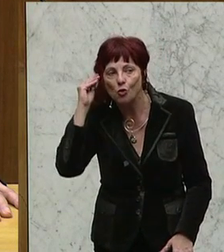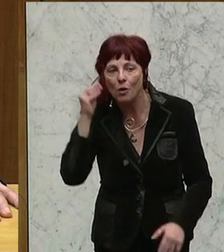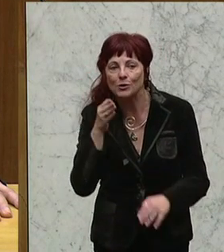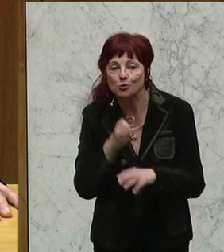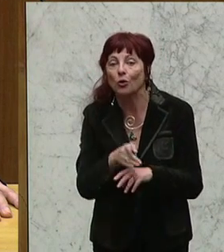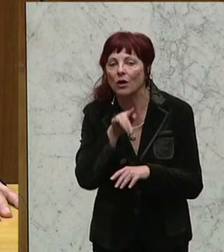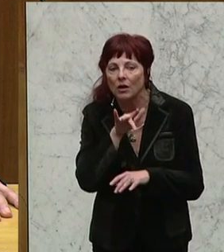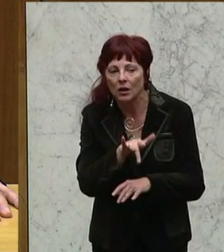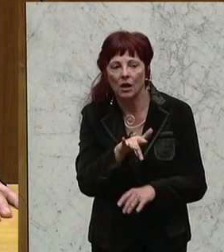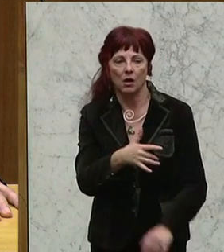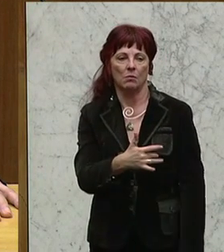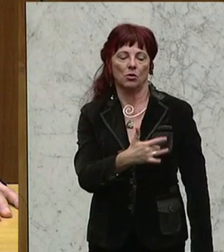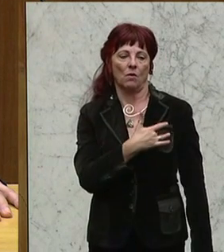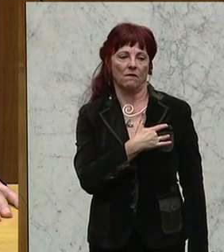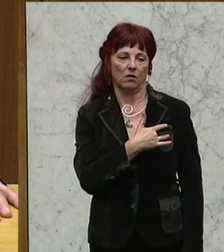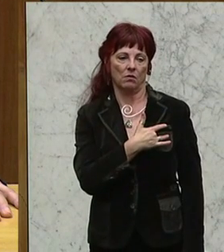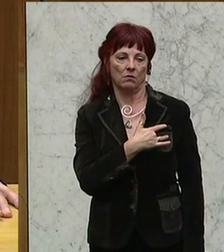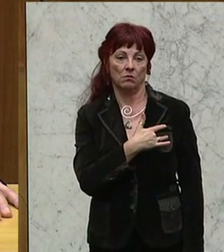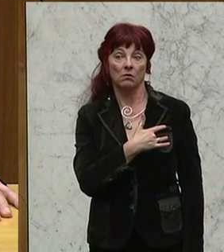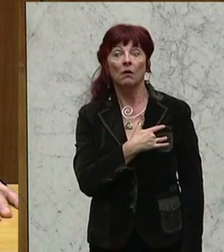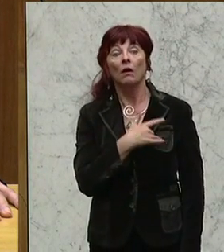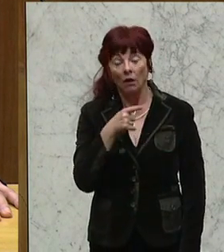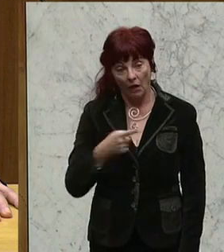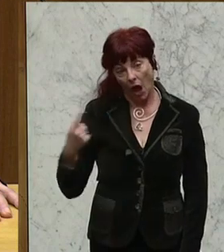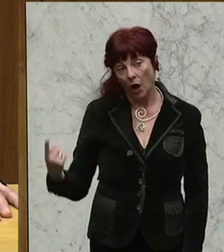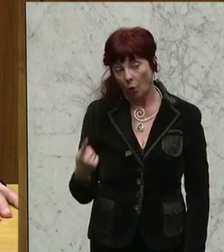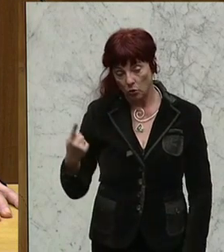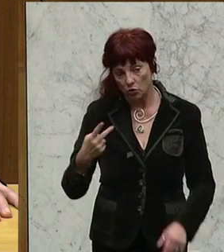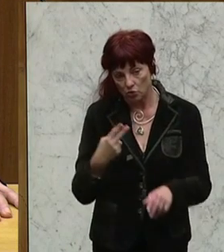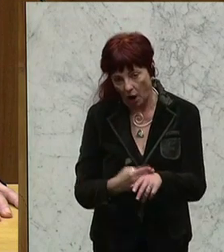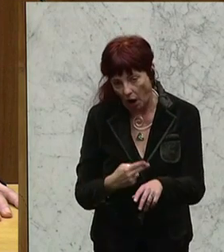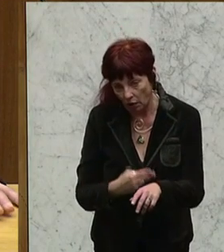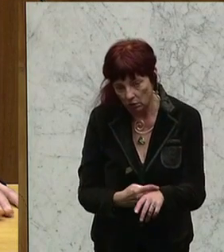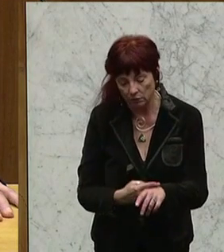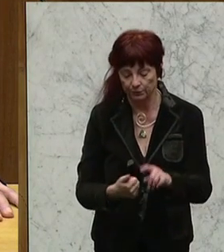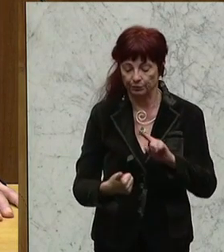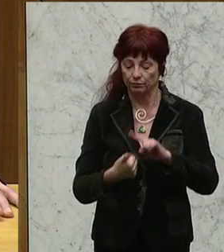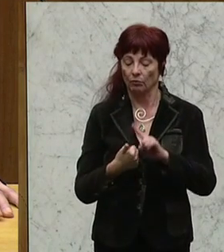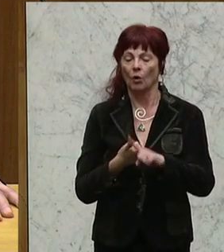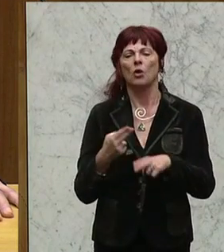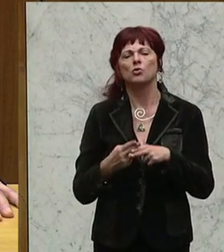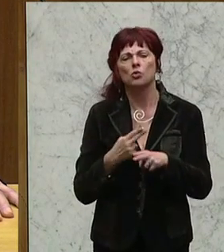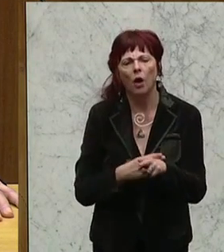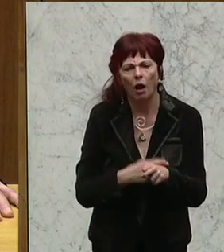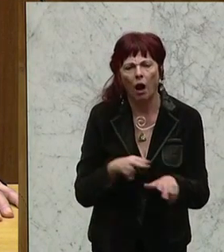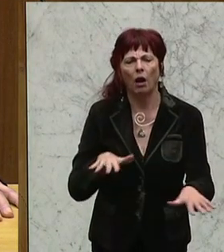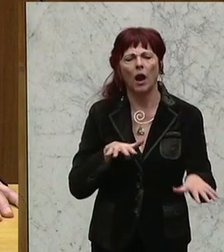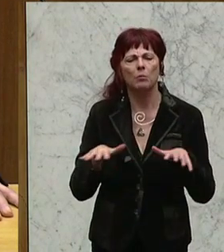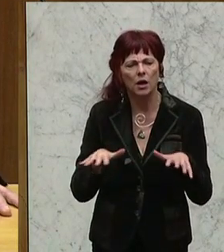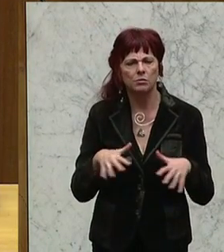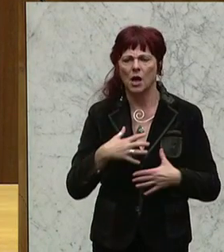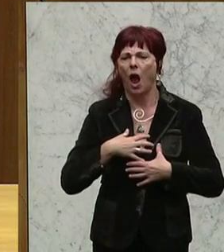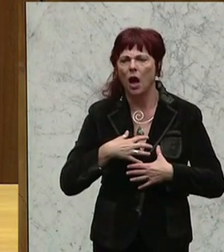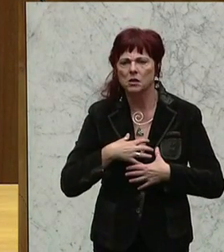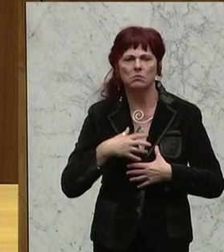die chronisch krankenkr leiden also das beginnt Diabetes Epilepsie Asthma